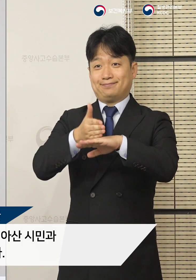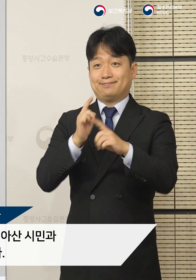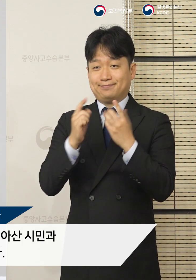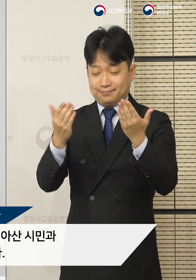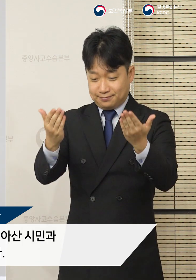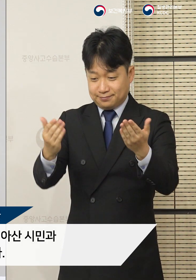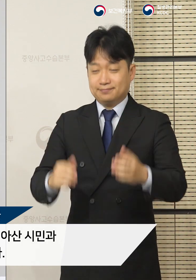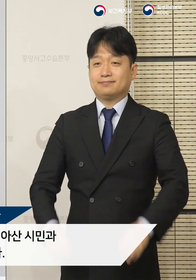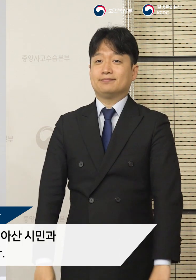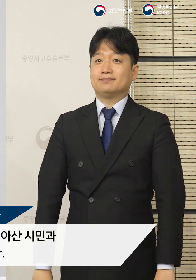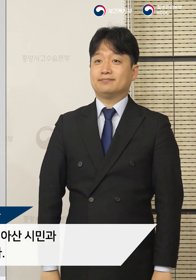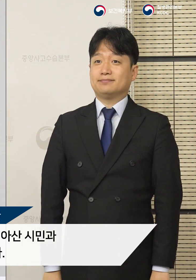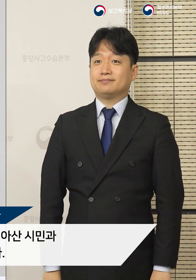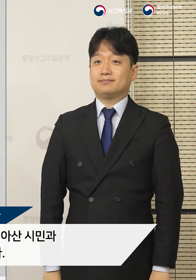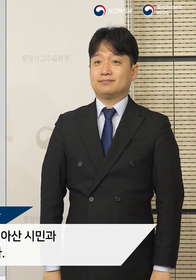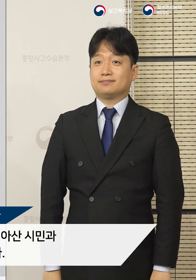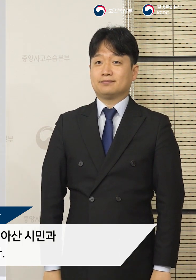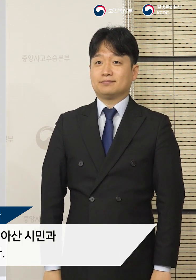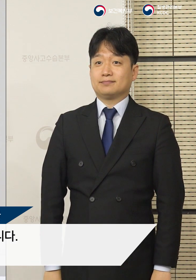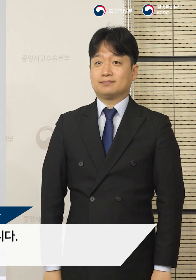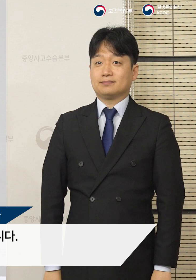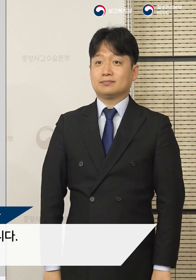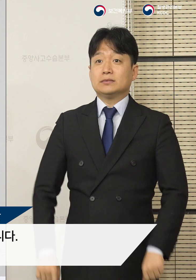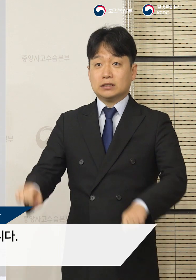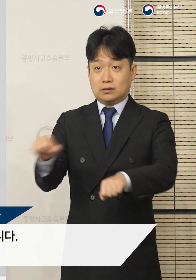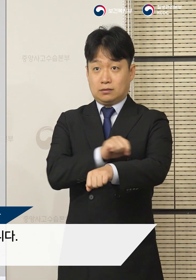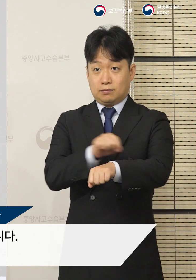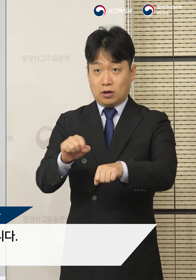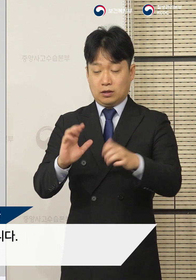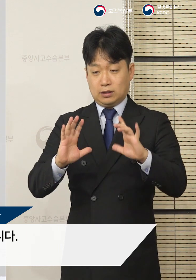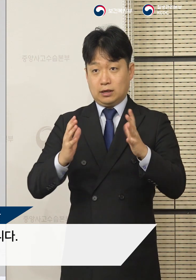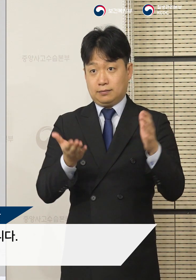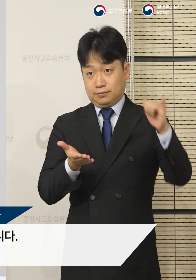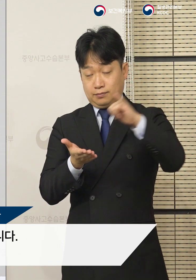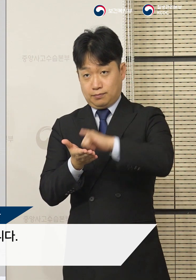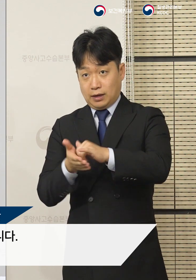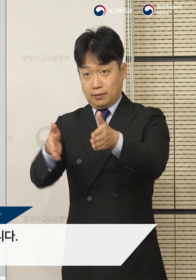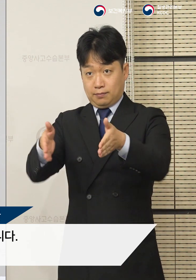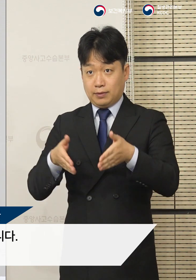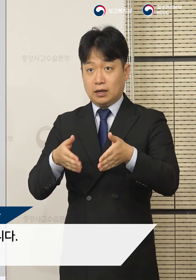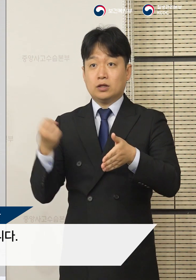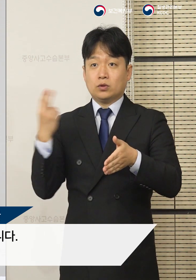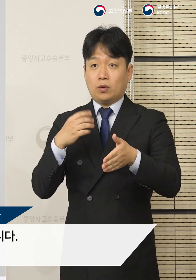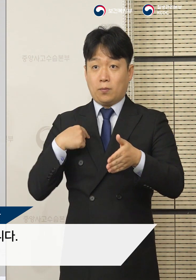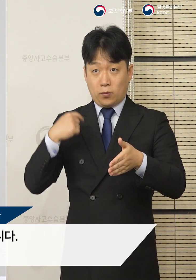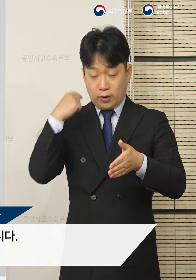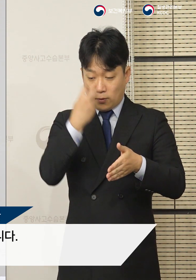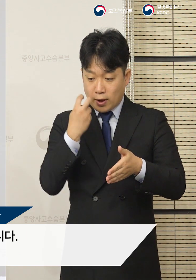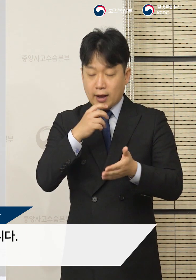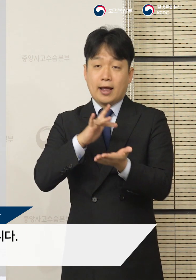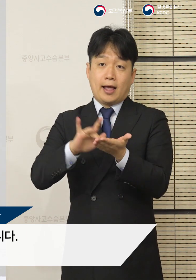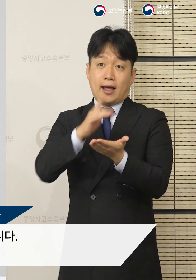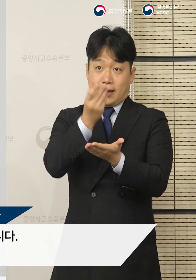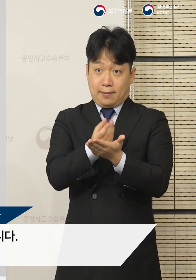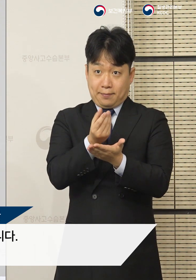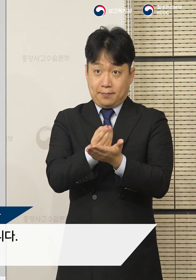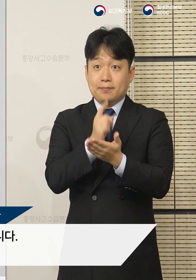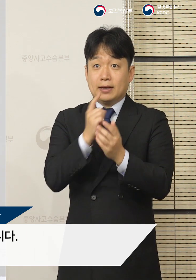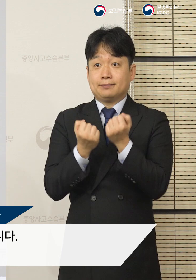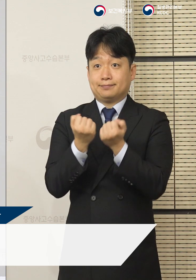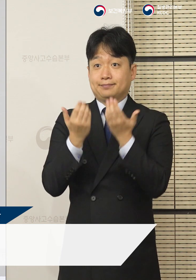한번 감사드립니다. 특별 입국 절차와 자기관리 앱에 대하여